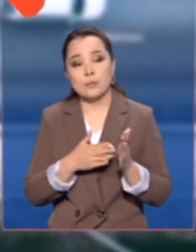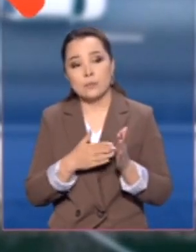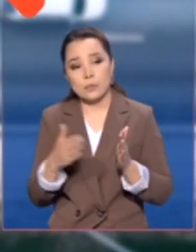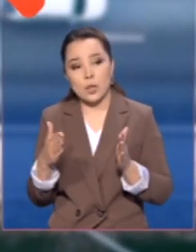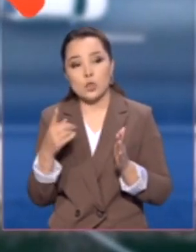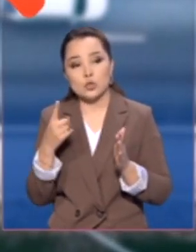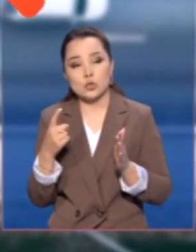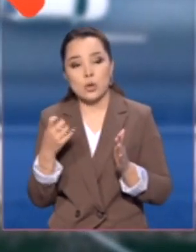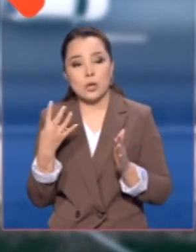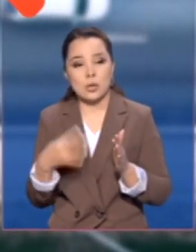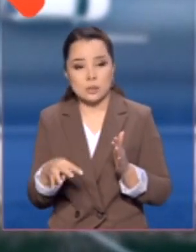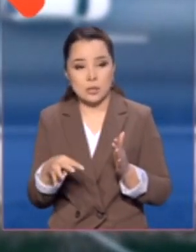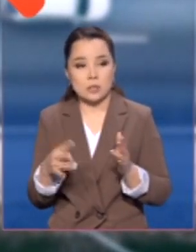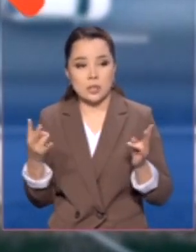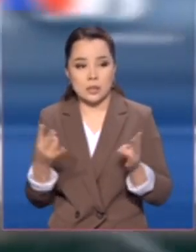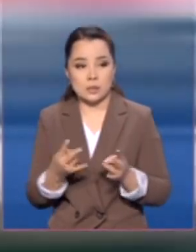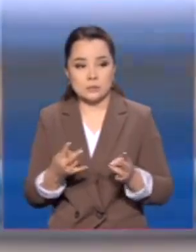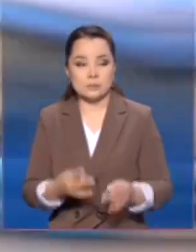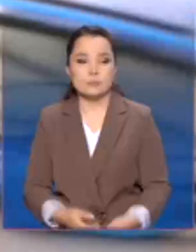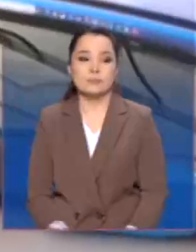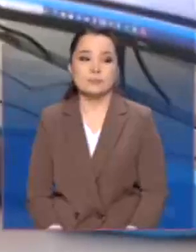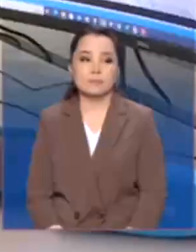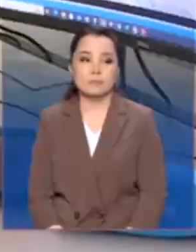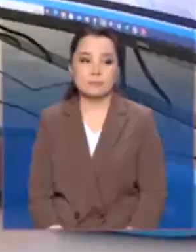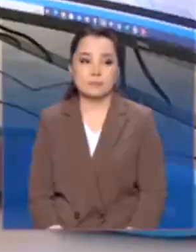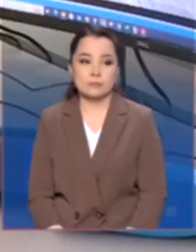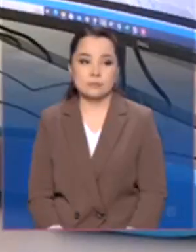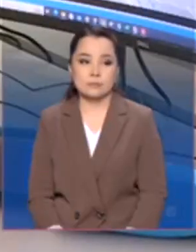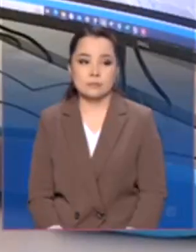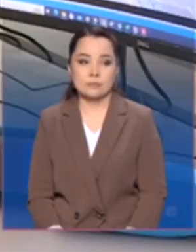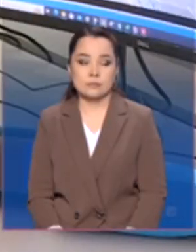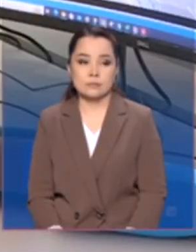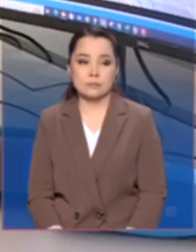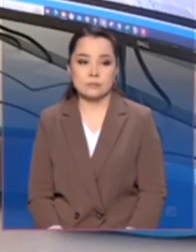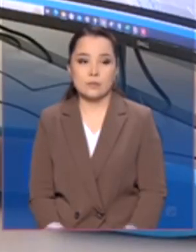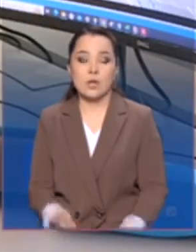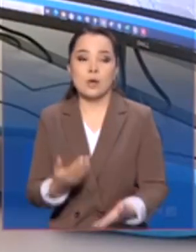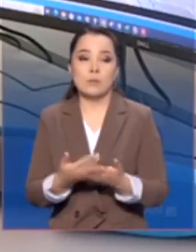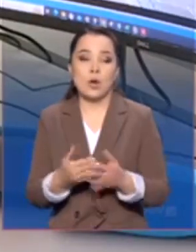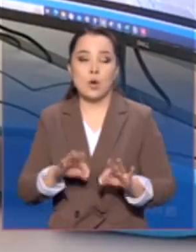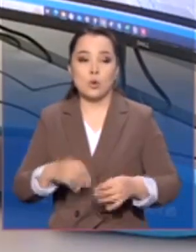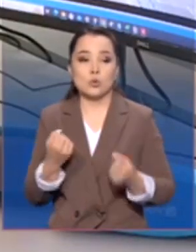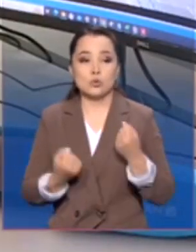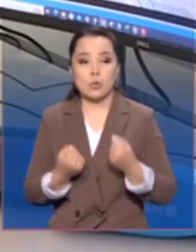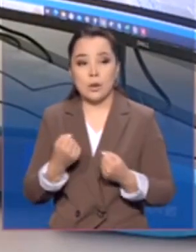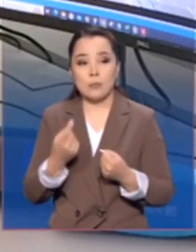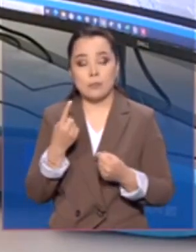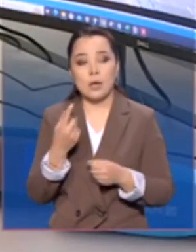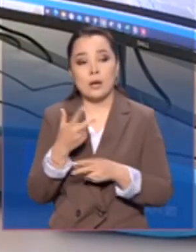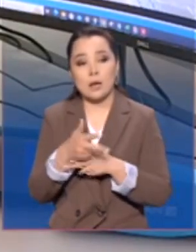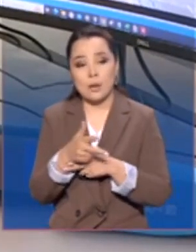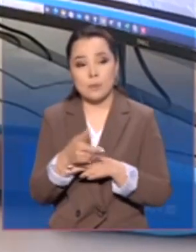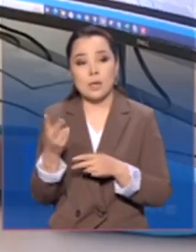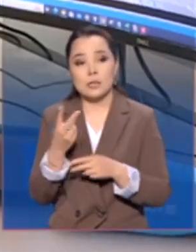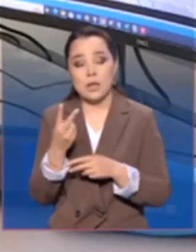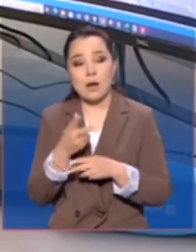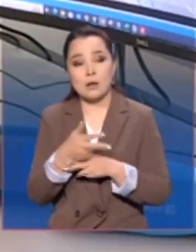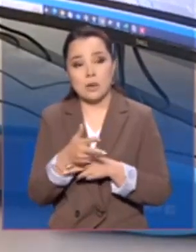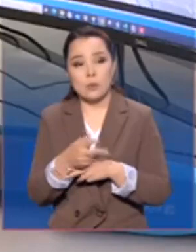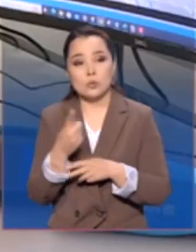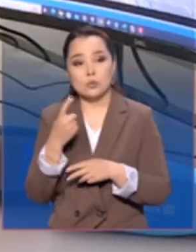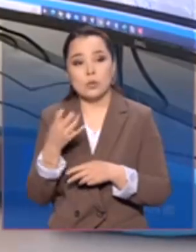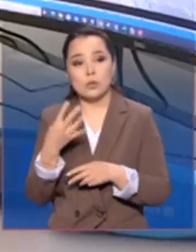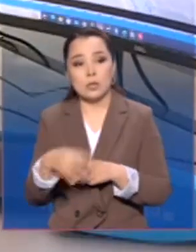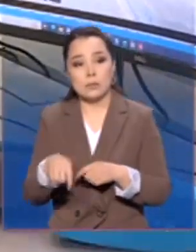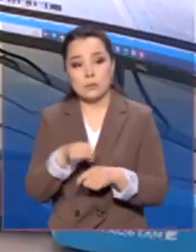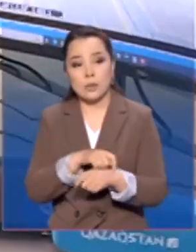баяу 140-тан аспауы керек. Бірінші флоқтан кеш жүрсе, мәселен, көлік жүргізушісі бір камерадан екінші камераға дейін сағатына